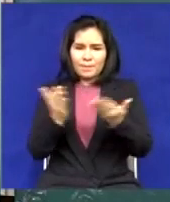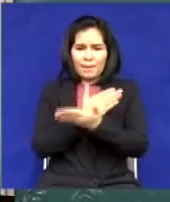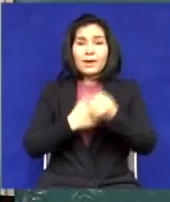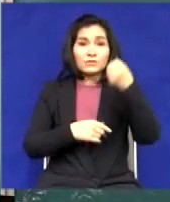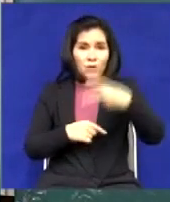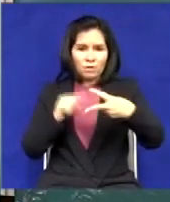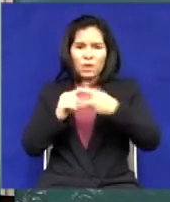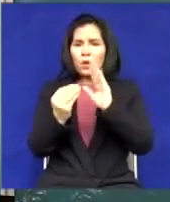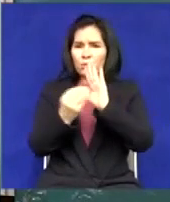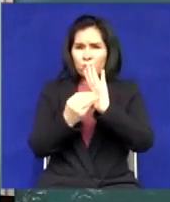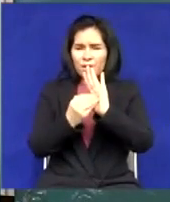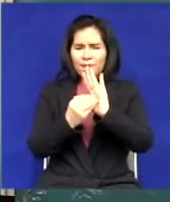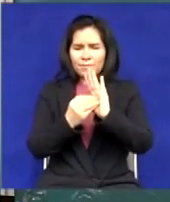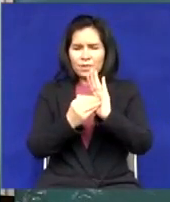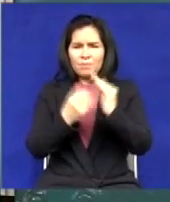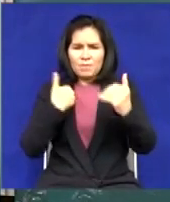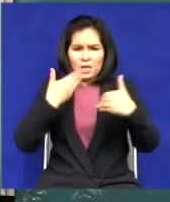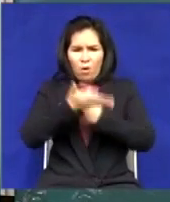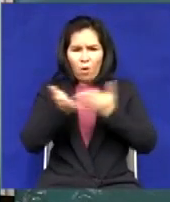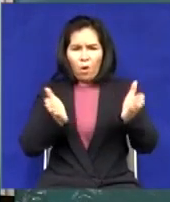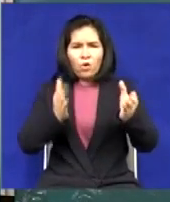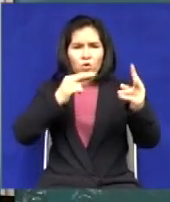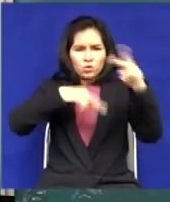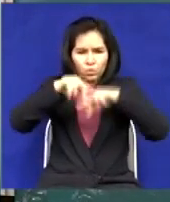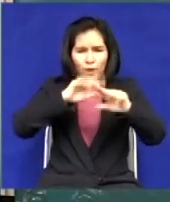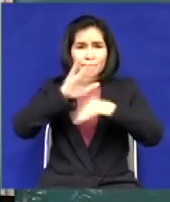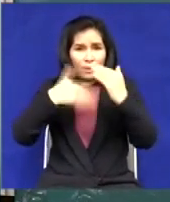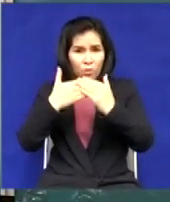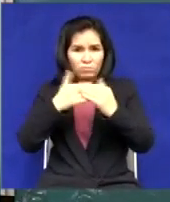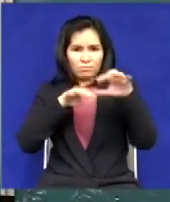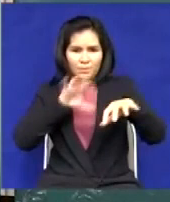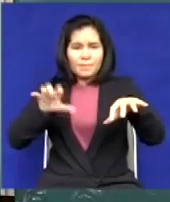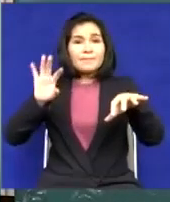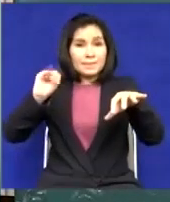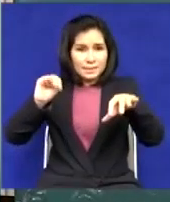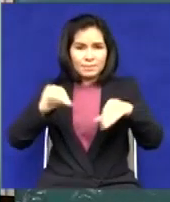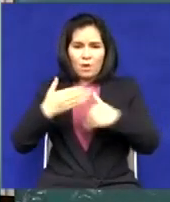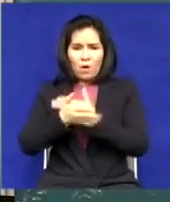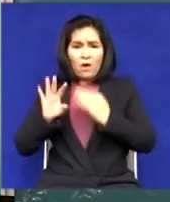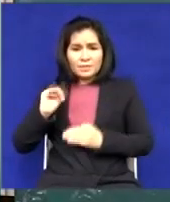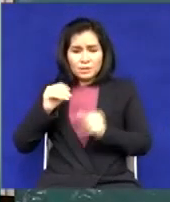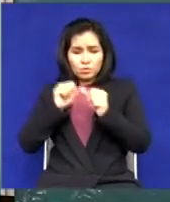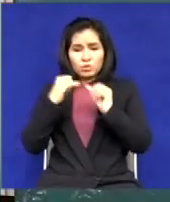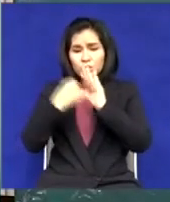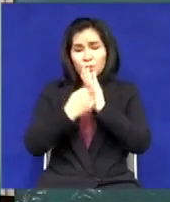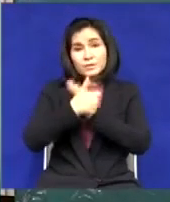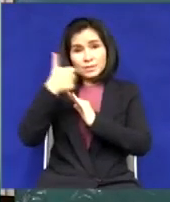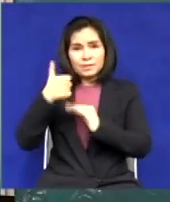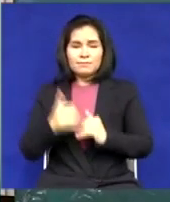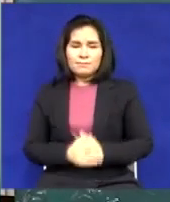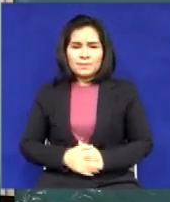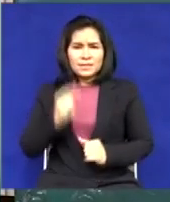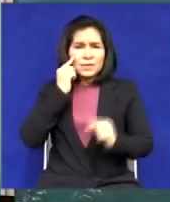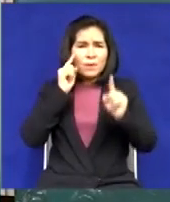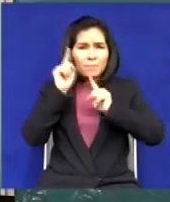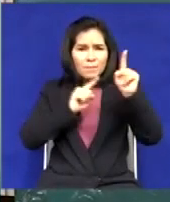ของกรุงเทพมหานครตอนนี้มีห้องปฏิบัติการกว่า40ห้องแล้วก็อีก40ห้องอยู่ที่ต่างจังหวัดศักยภาพที่เราประเมิน